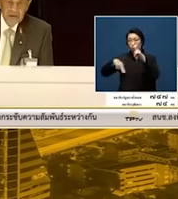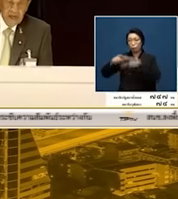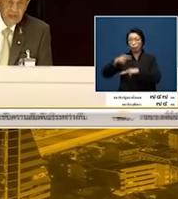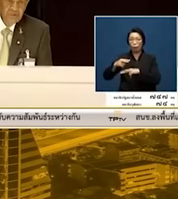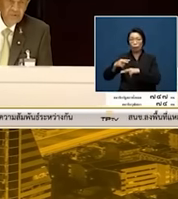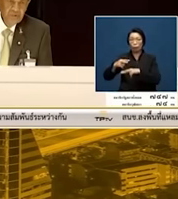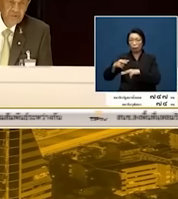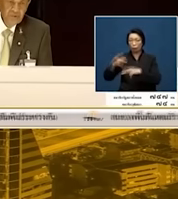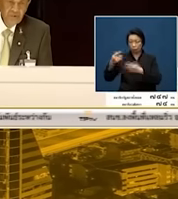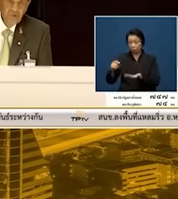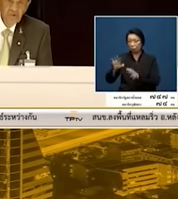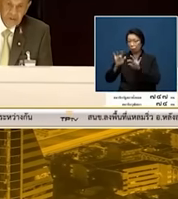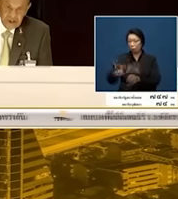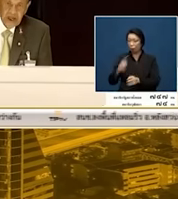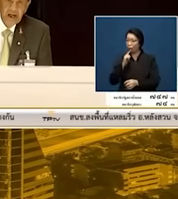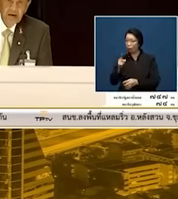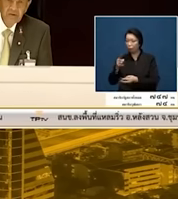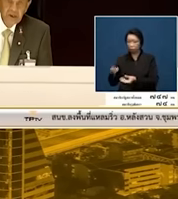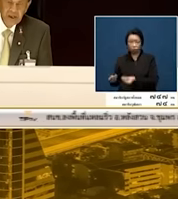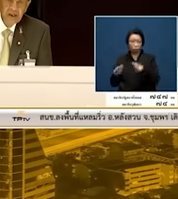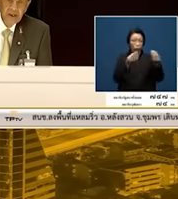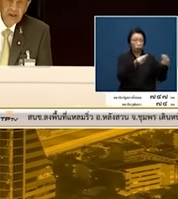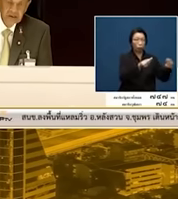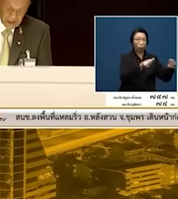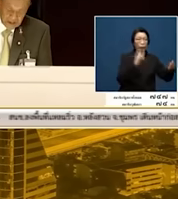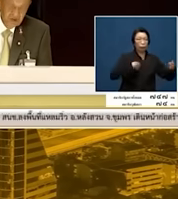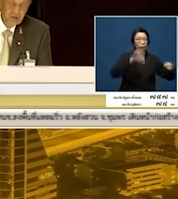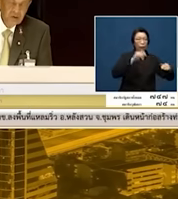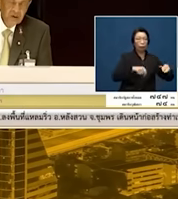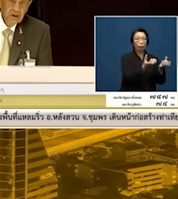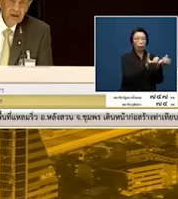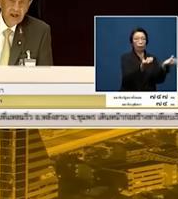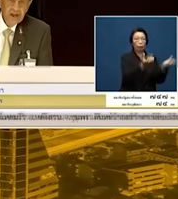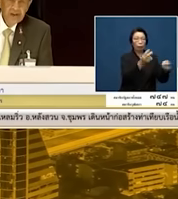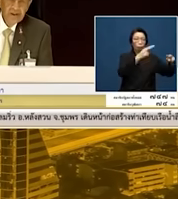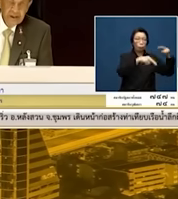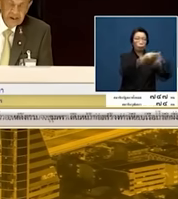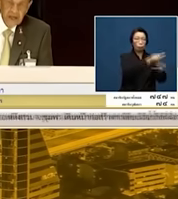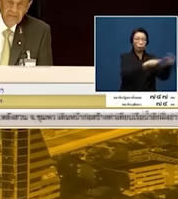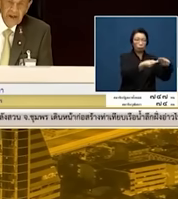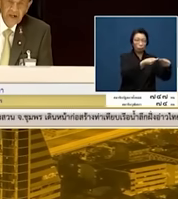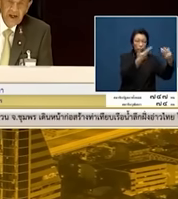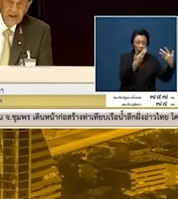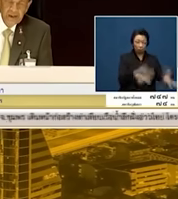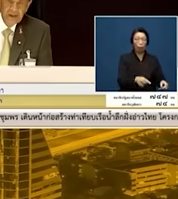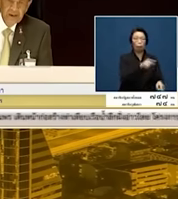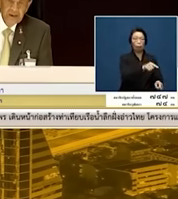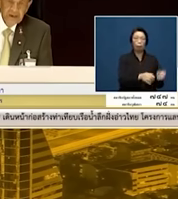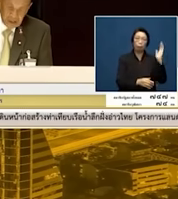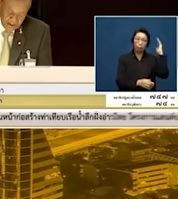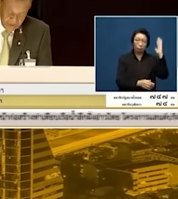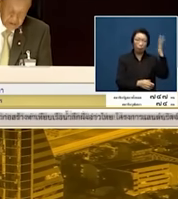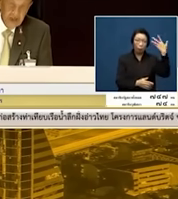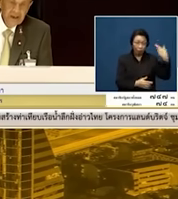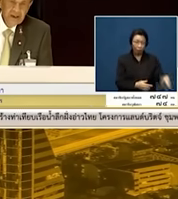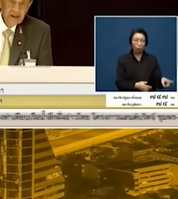มนูญบอกว่าสิ่งที่เกิดขึ้นในวันที่19เนี่ยขัด ัฐธรรมนูญไหมศาลก็รอ